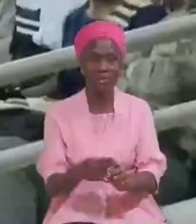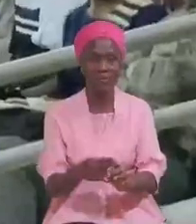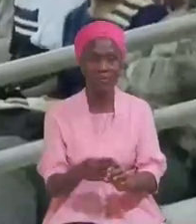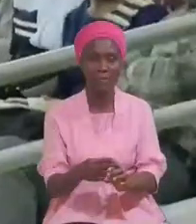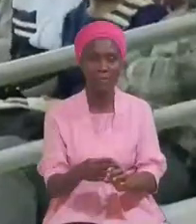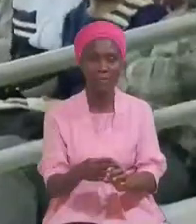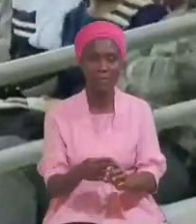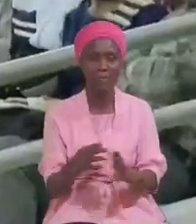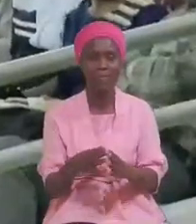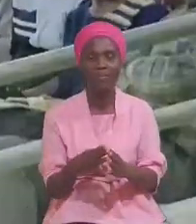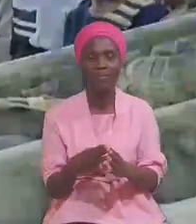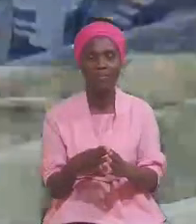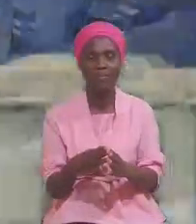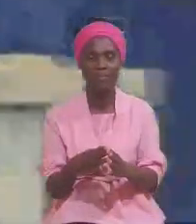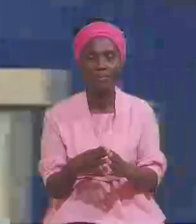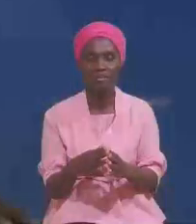Je me demande